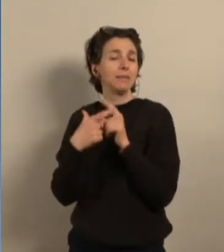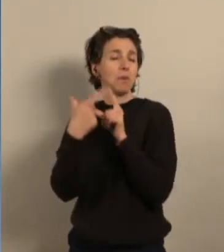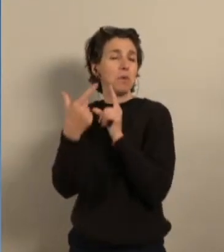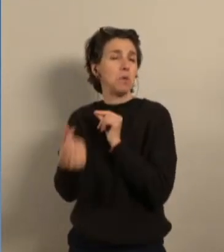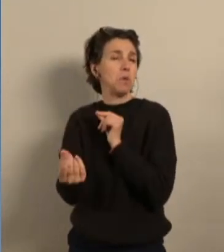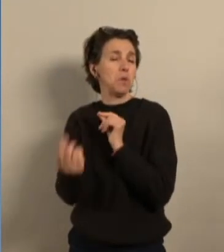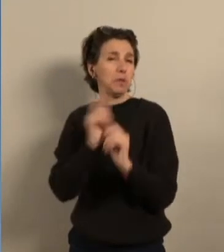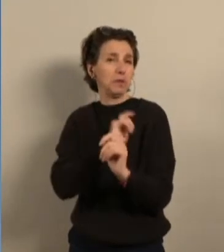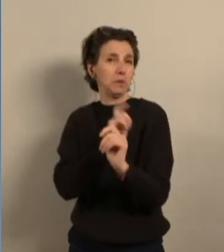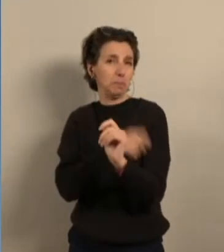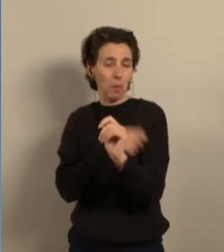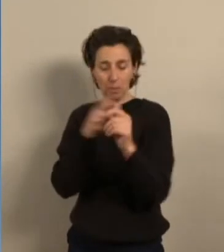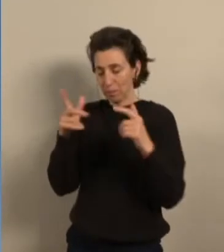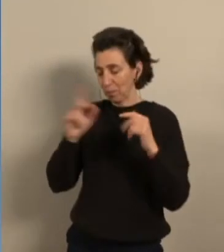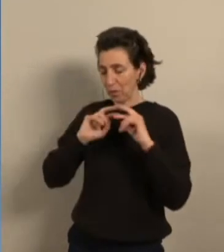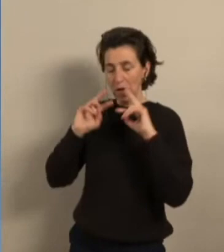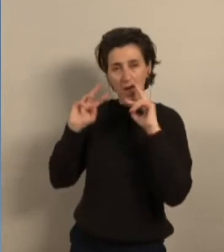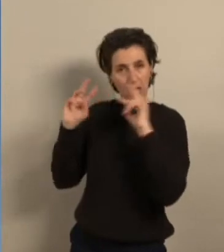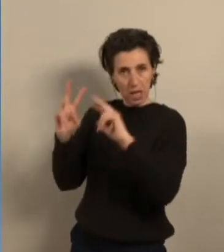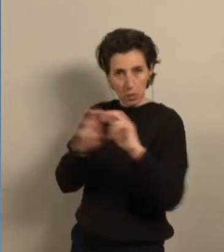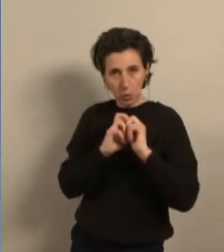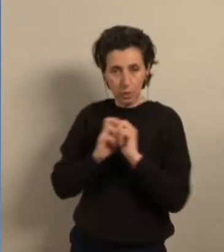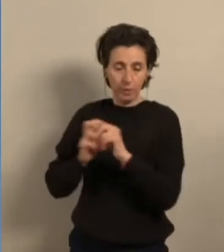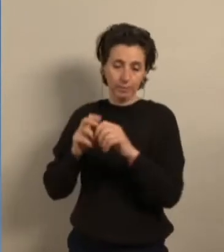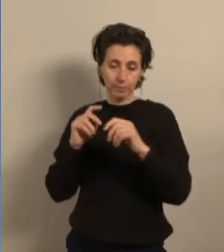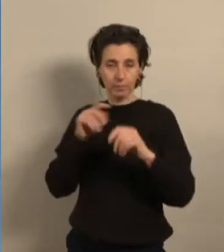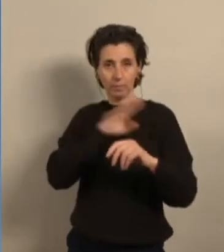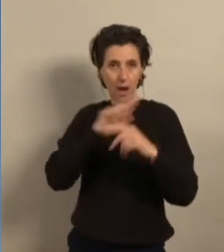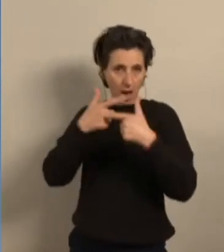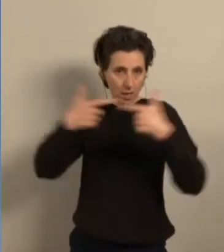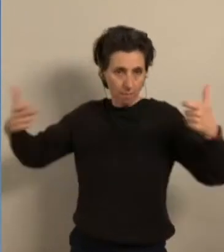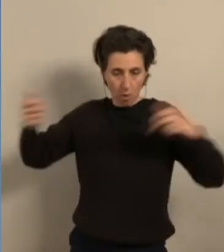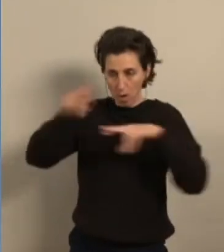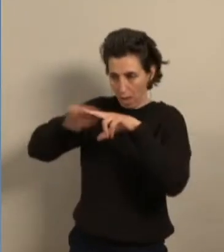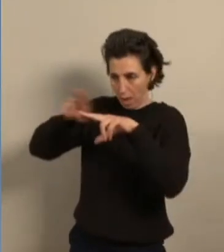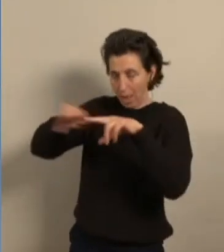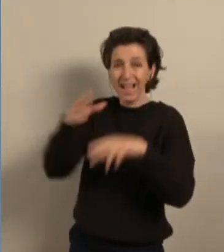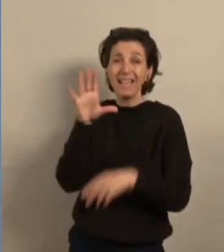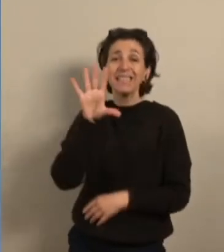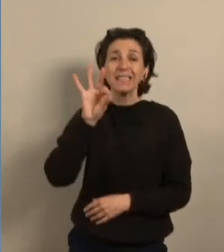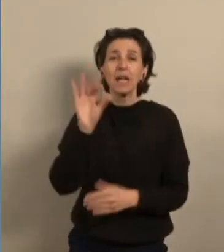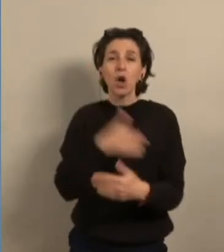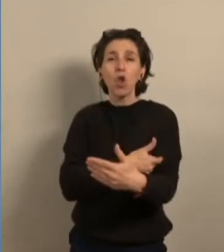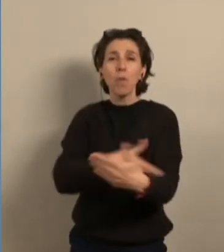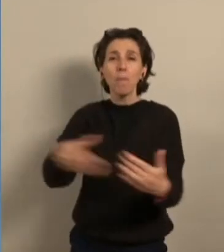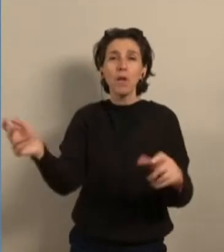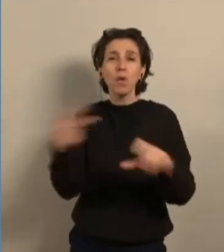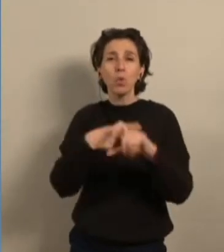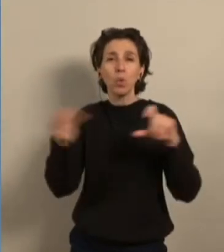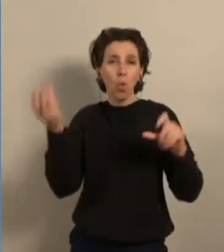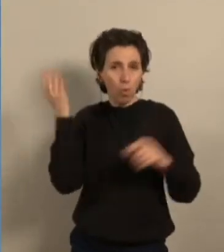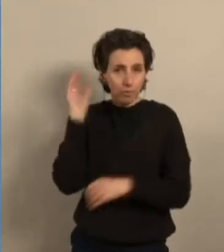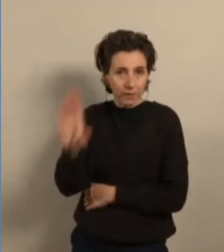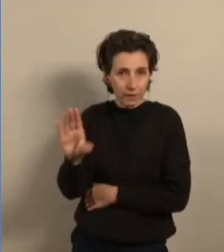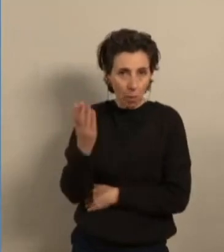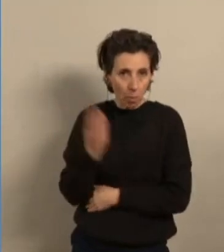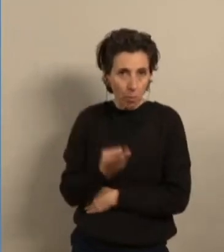considérant l'étude selon laquelle l'équipement nécessite de l'ordre de 50 millions d'euros d'investissement. Nous